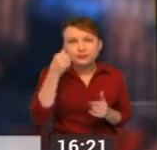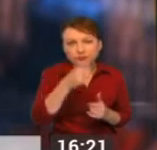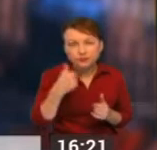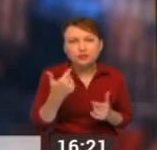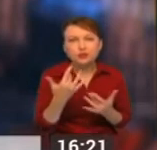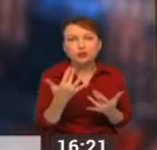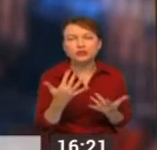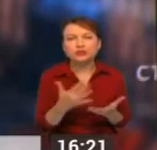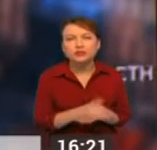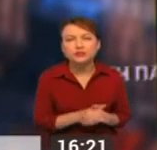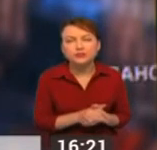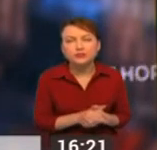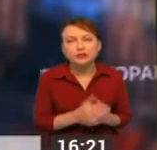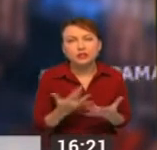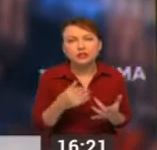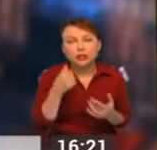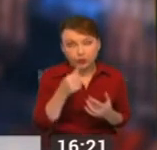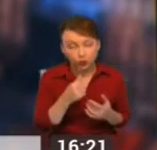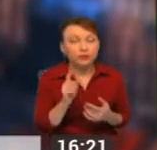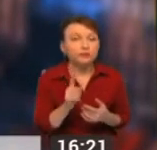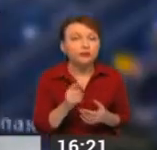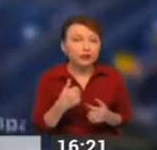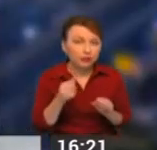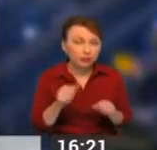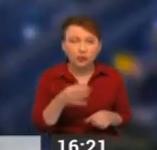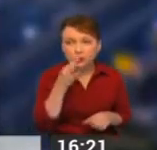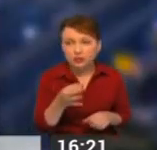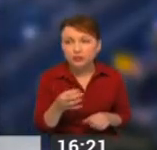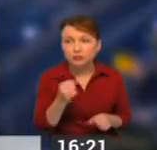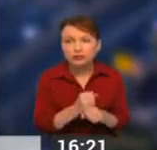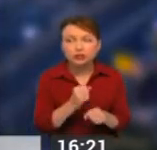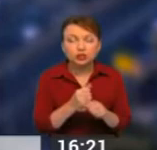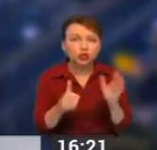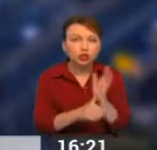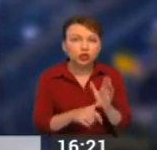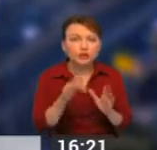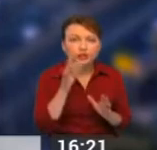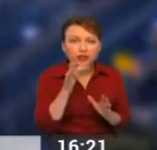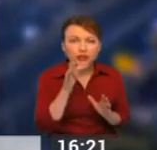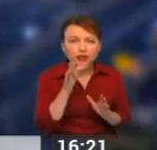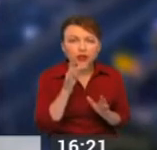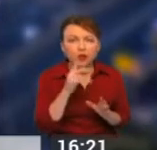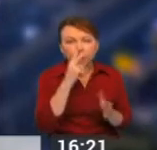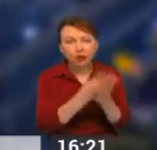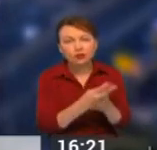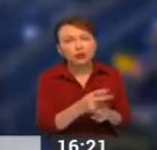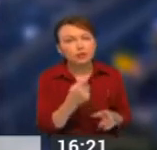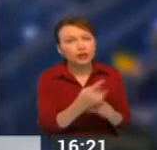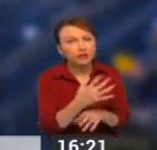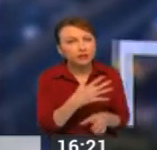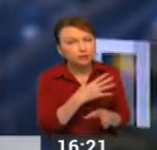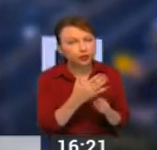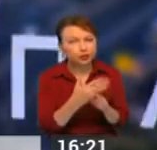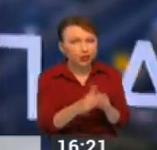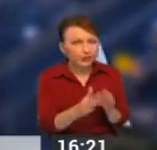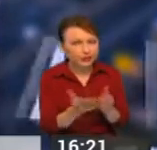скільки саме матеріалів? Я могу сказать, что мы ее делали 6 лет. То есть мы ее показали первый раз, она была